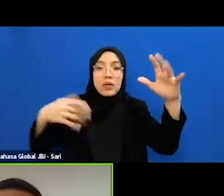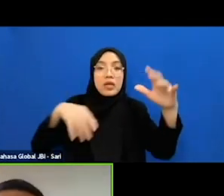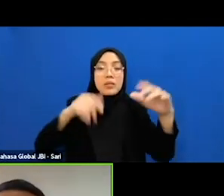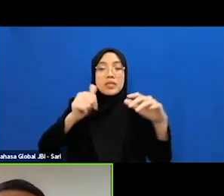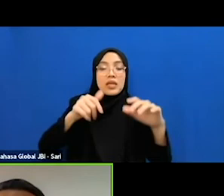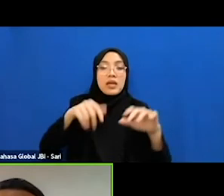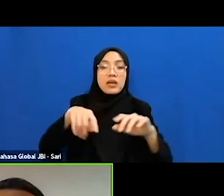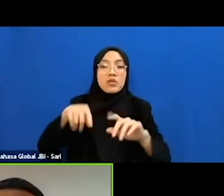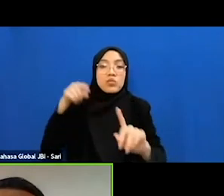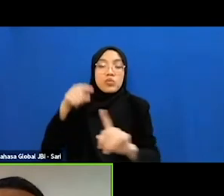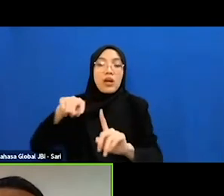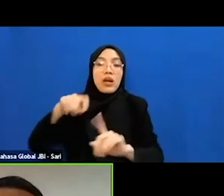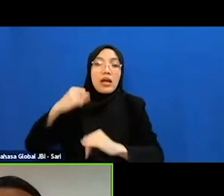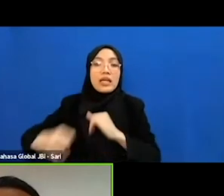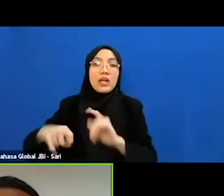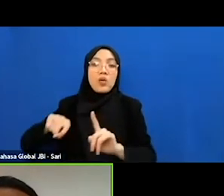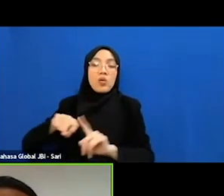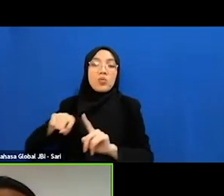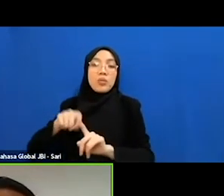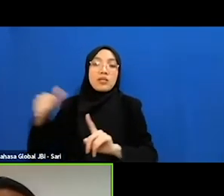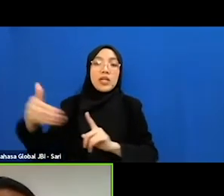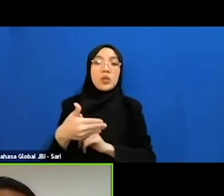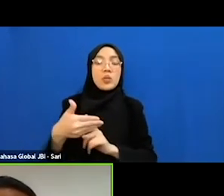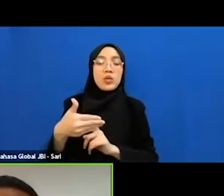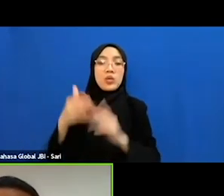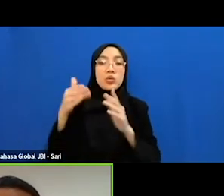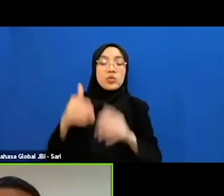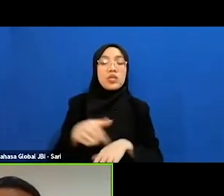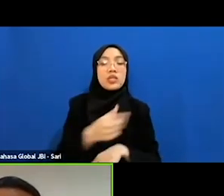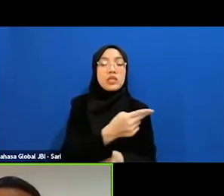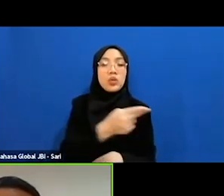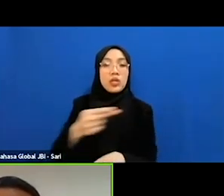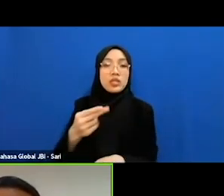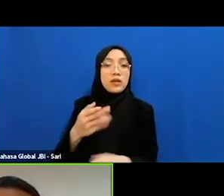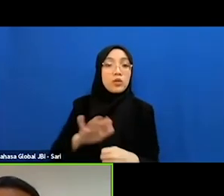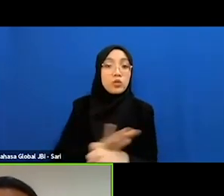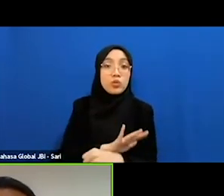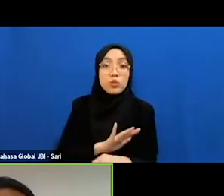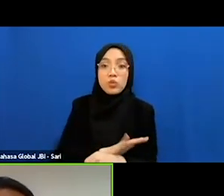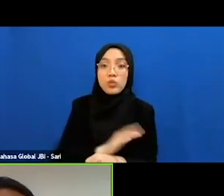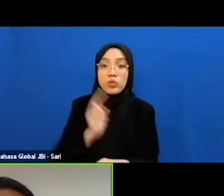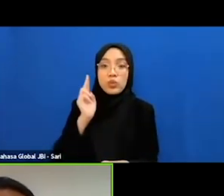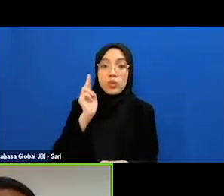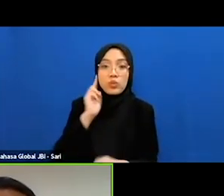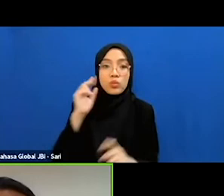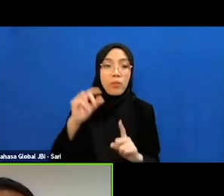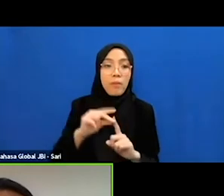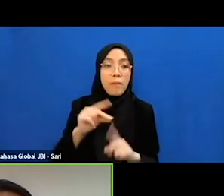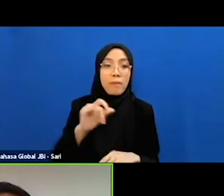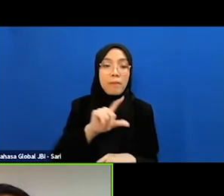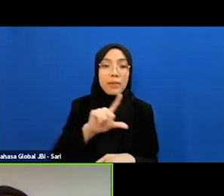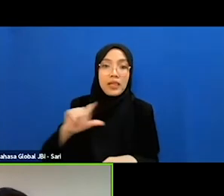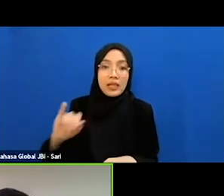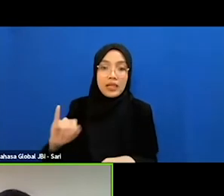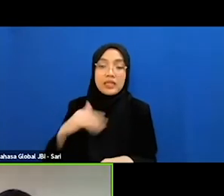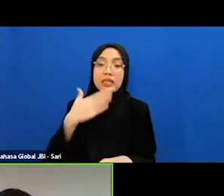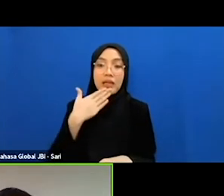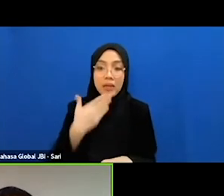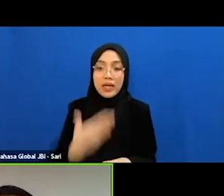konsumen di Indonesia segera Duh Ibu Prilly Makasih